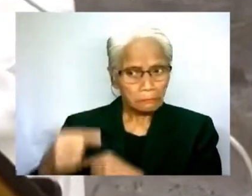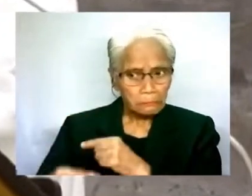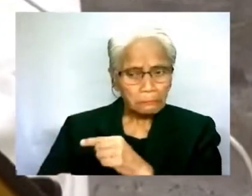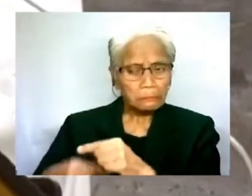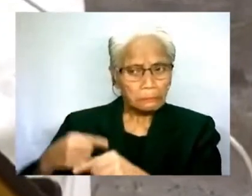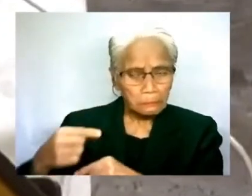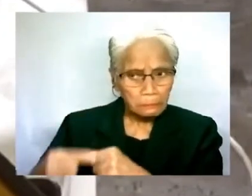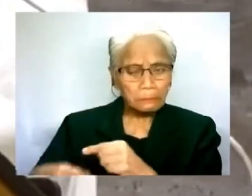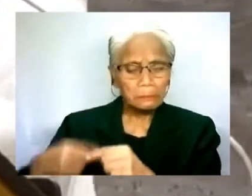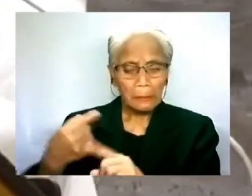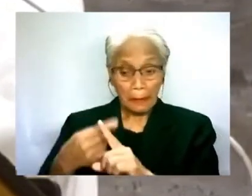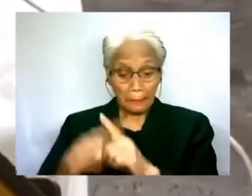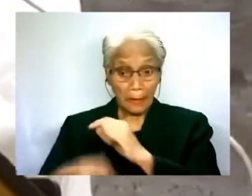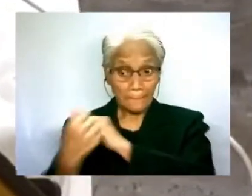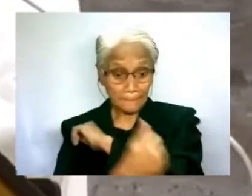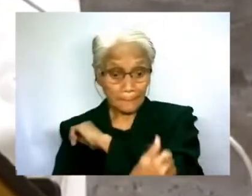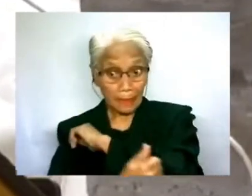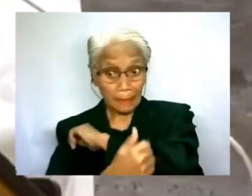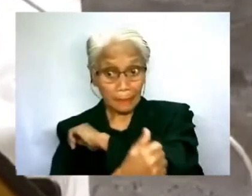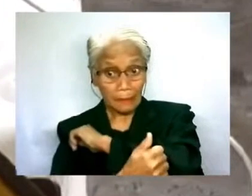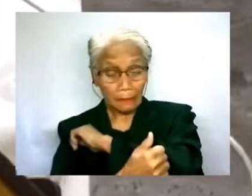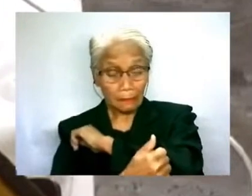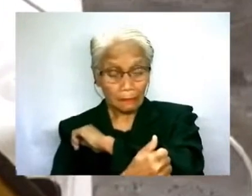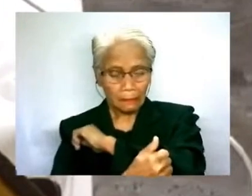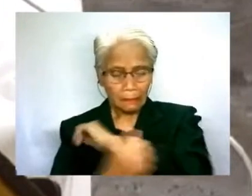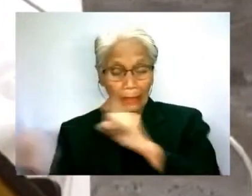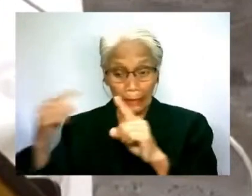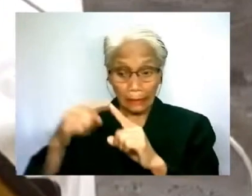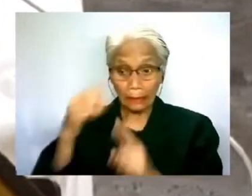Abraham hanggang kay David,